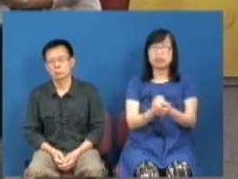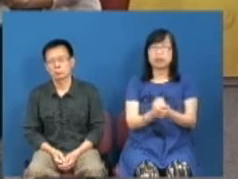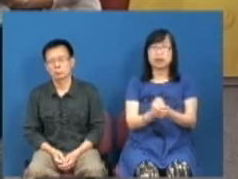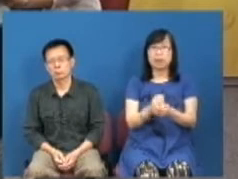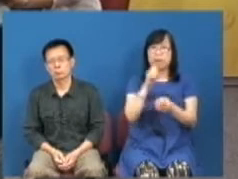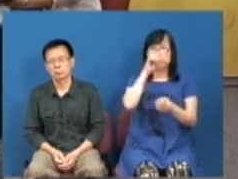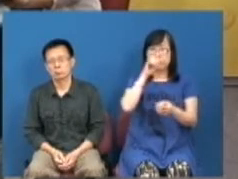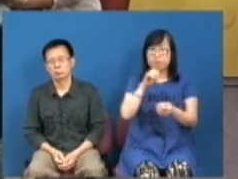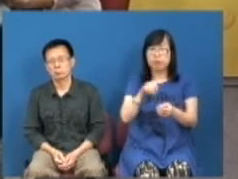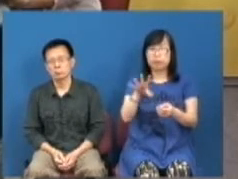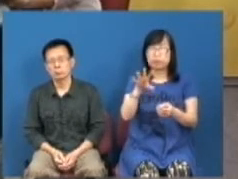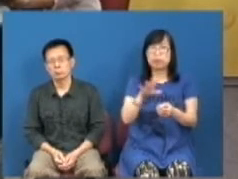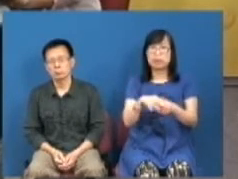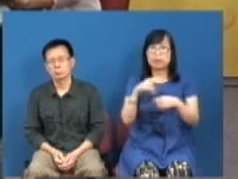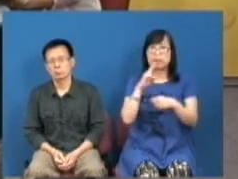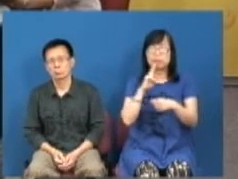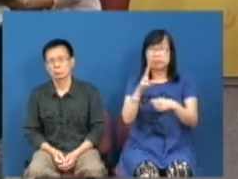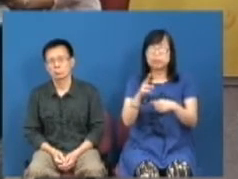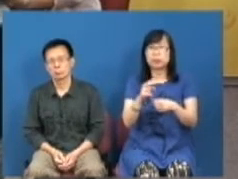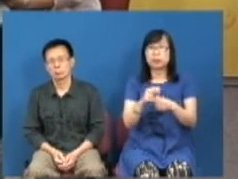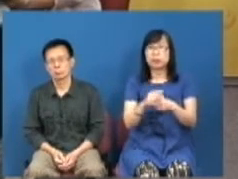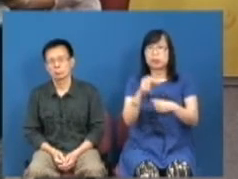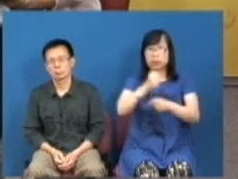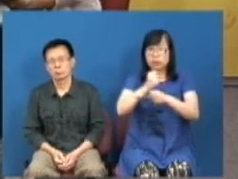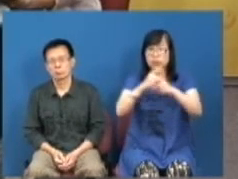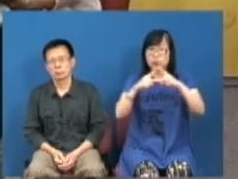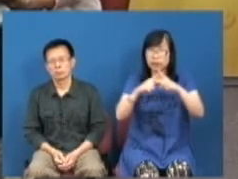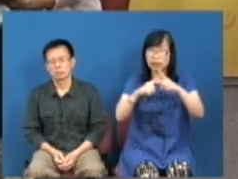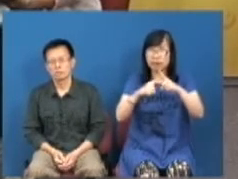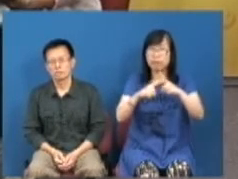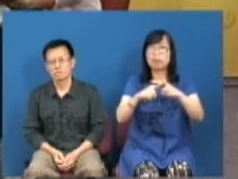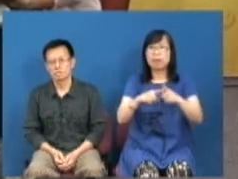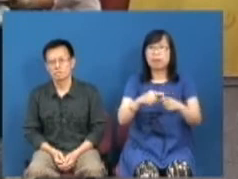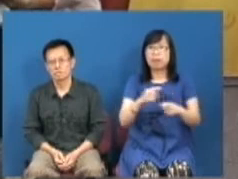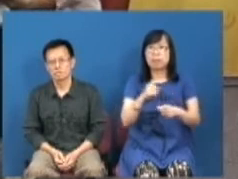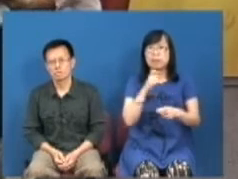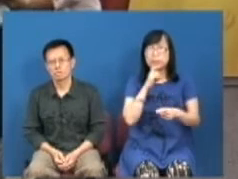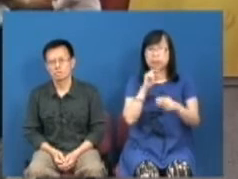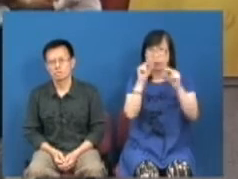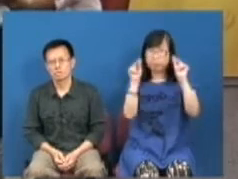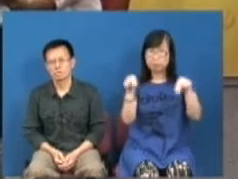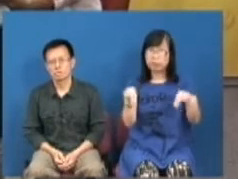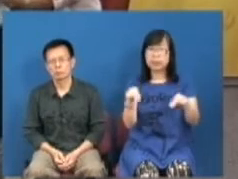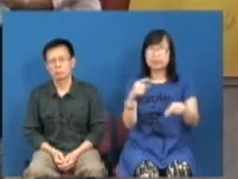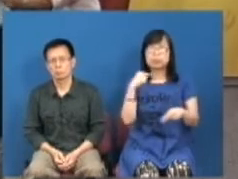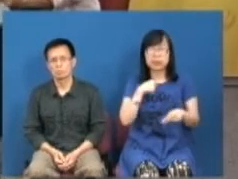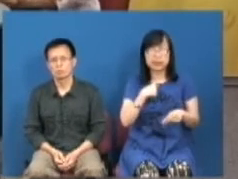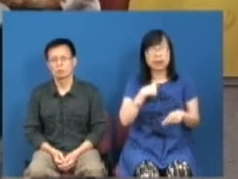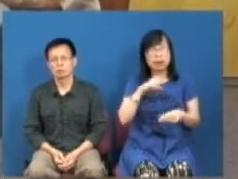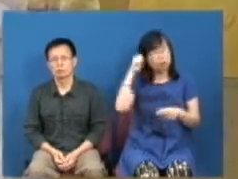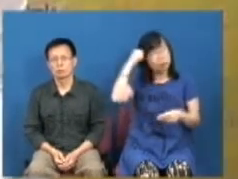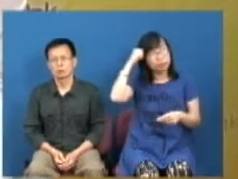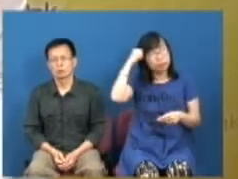釋放出嚟，你會唔會令到即係工作人員係會有即係問題咧？咁呢個都值得考慮。不